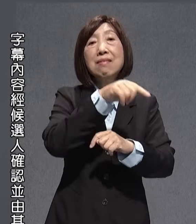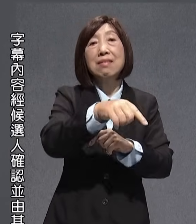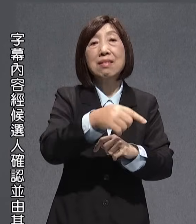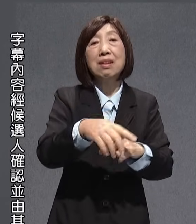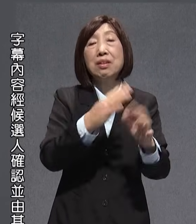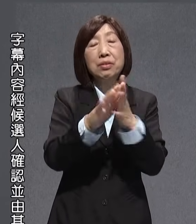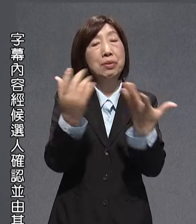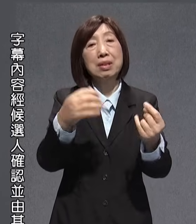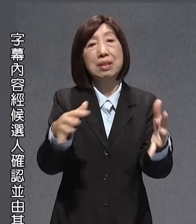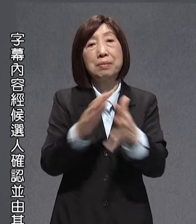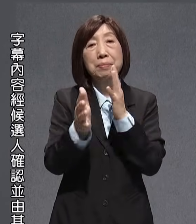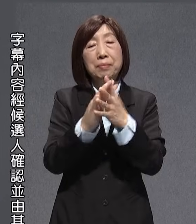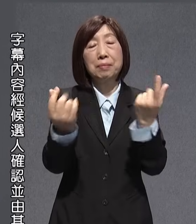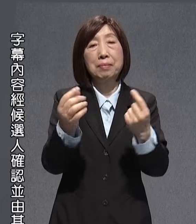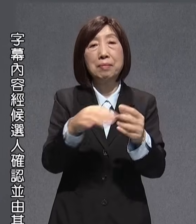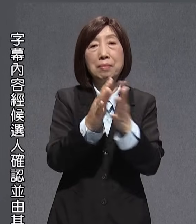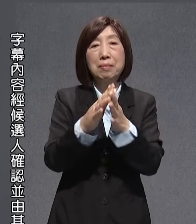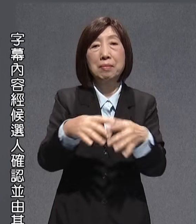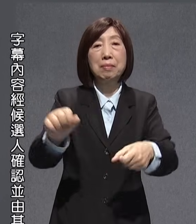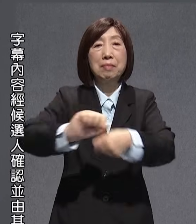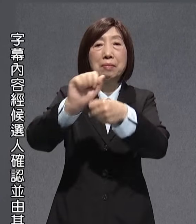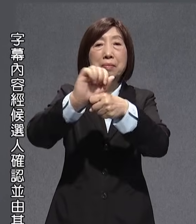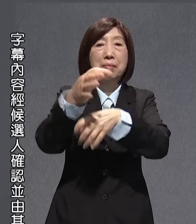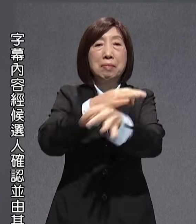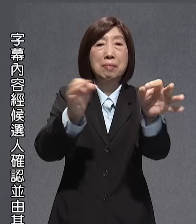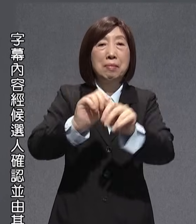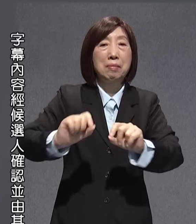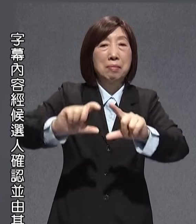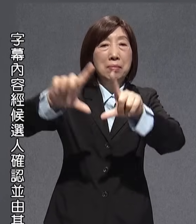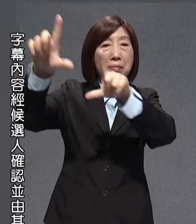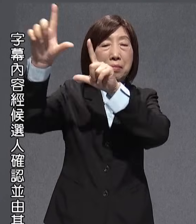通膨。2050净零碳排，